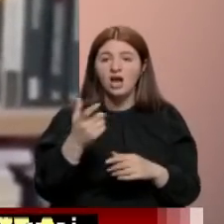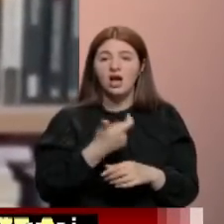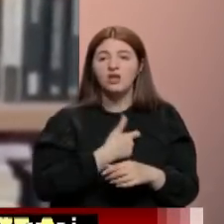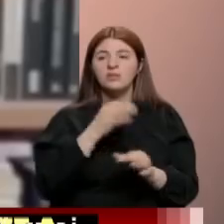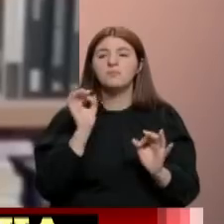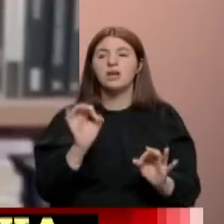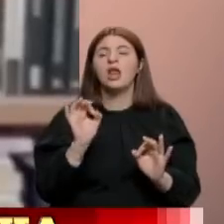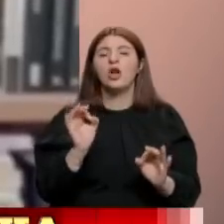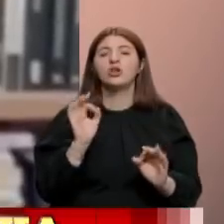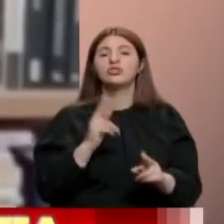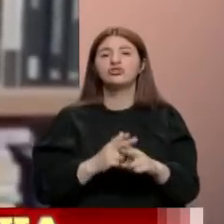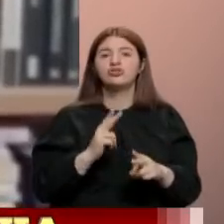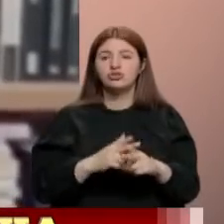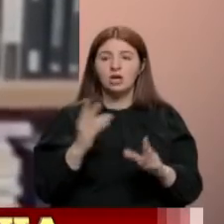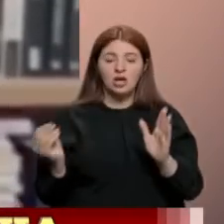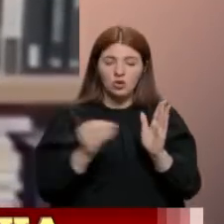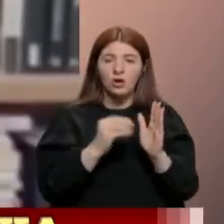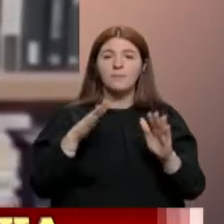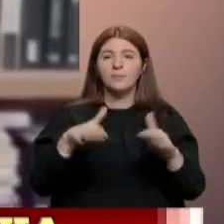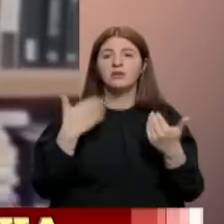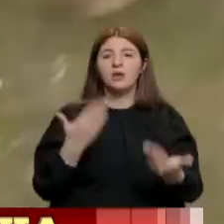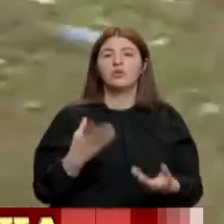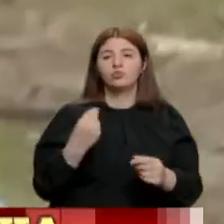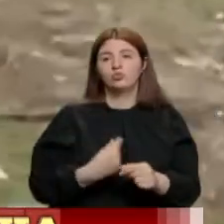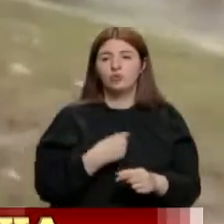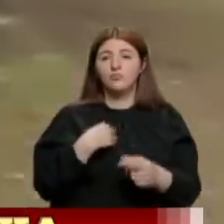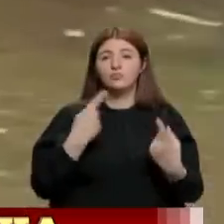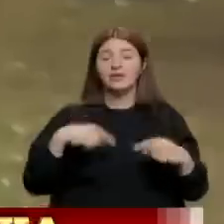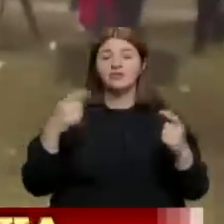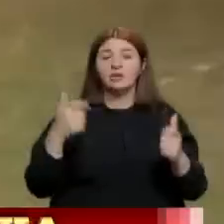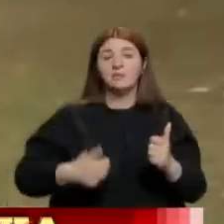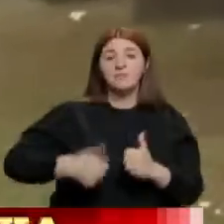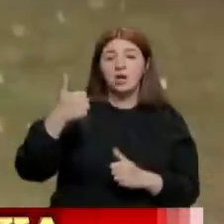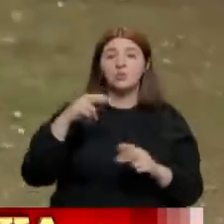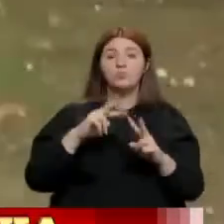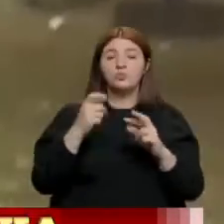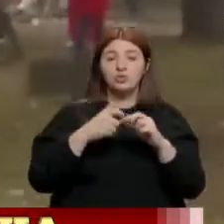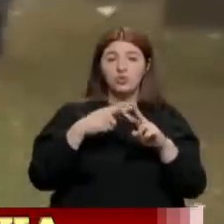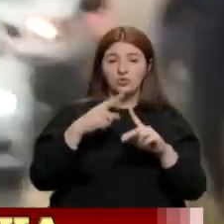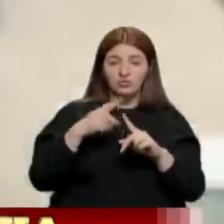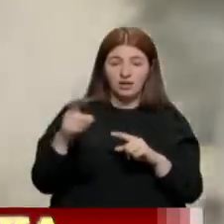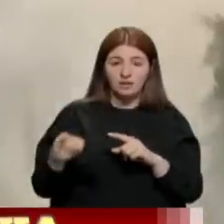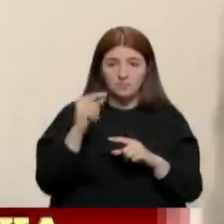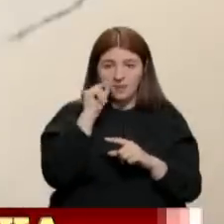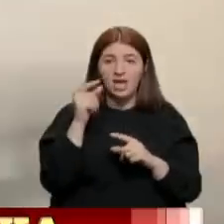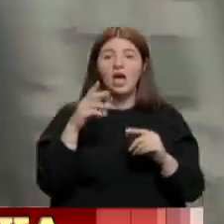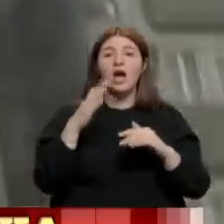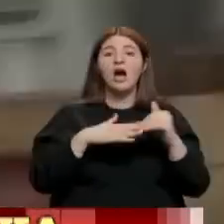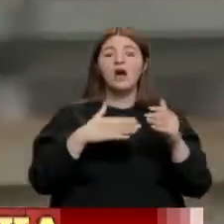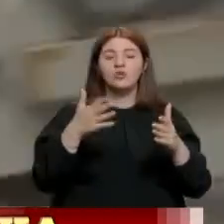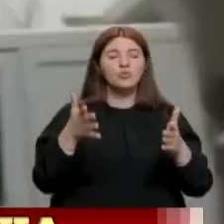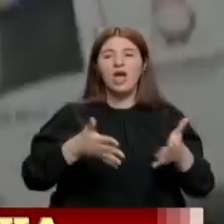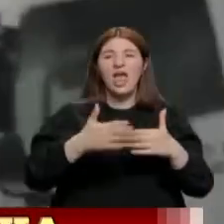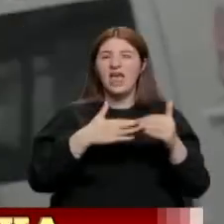hayata geçirilerek mecliste kabul edilmesini umuyorum. Çevre ve Şehircilik Bakanı Murat Kurum, afet konutlarının inşasının Mart